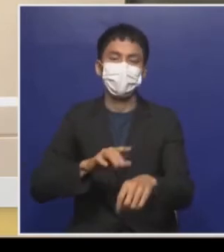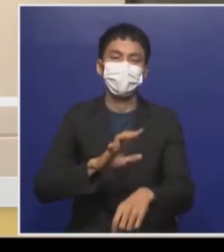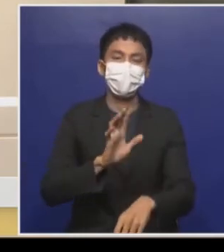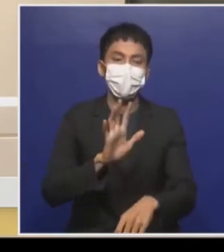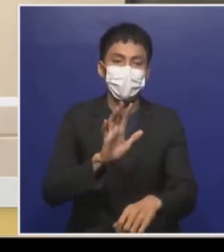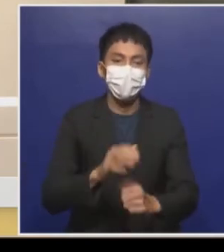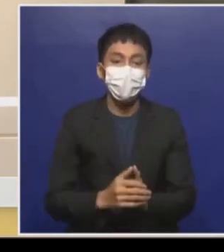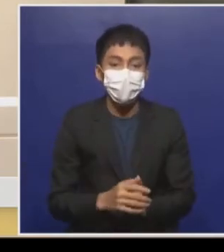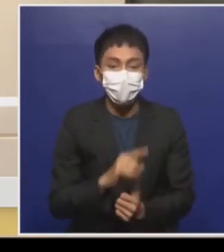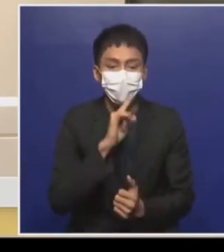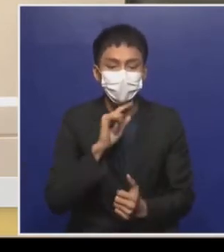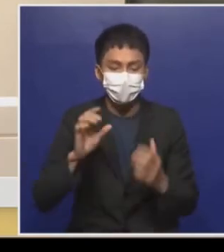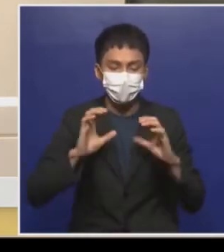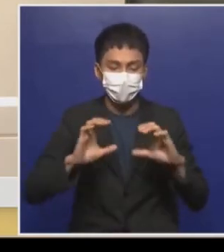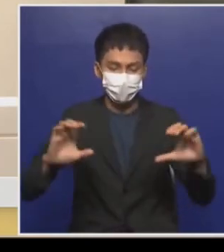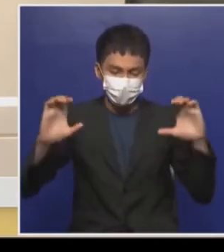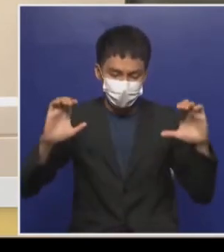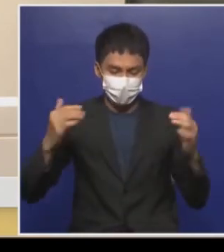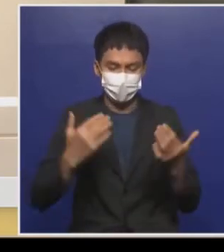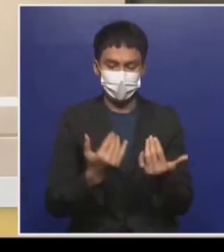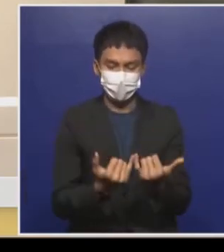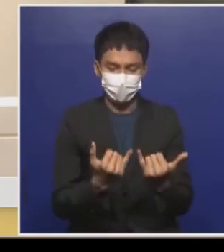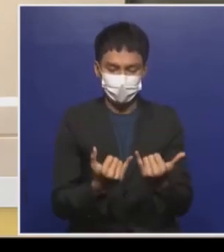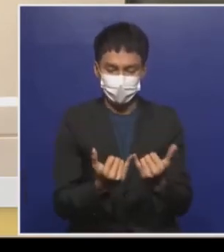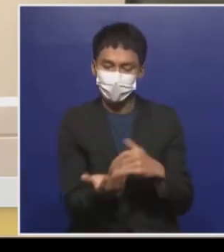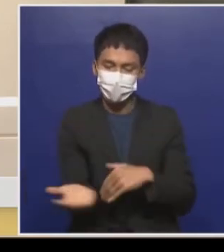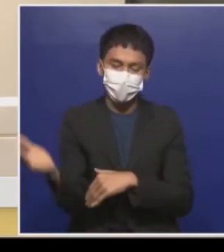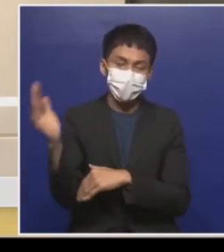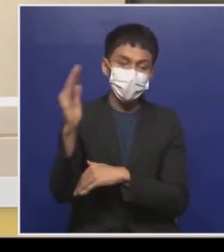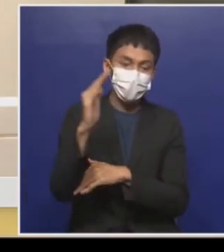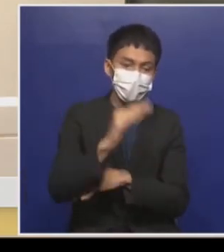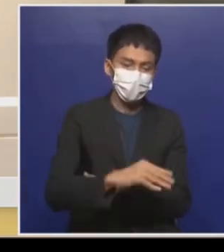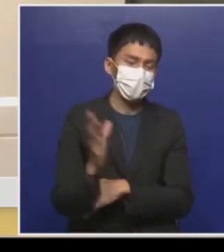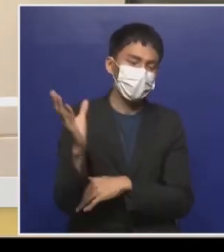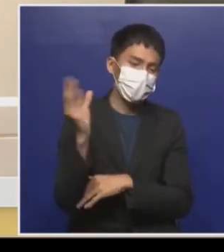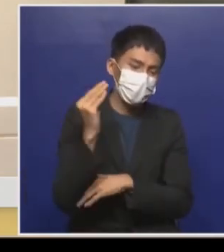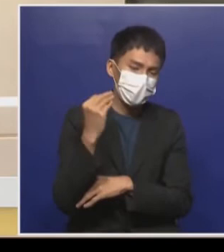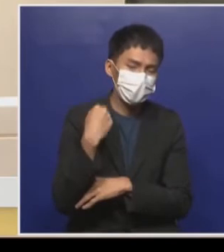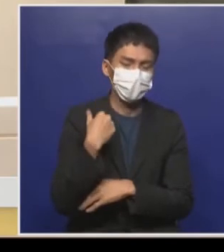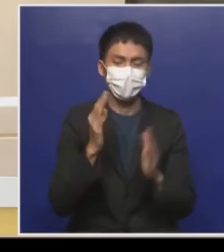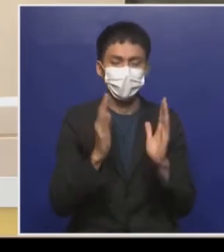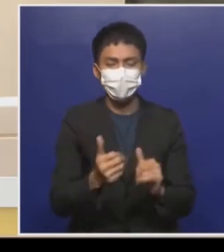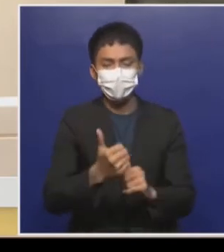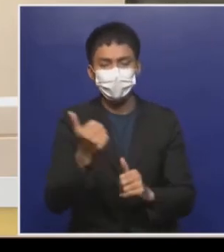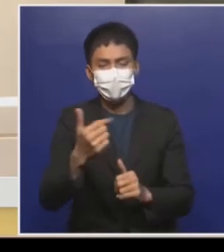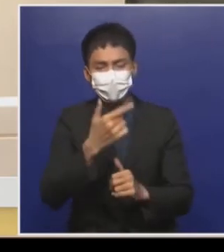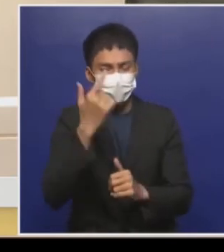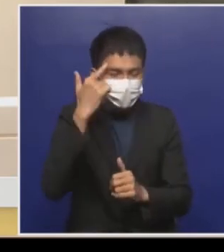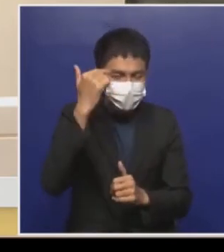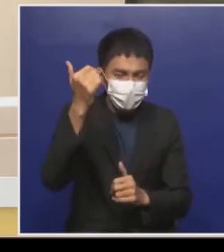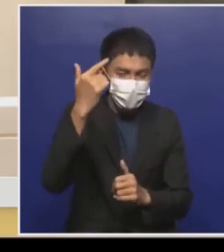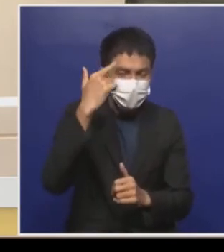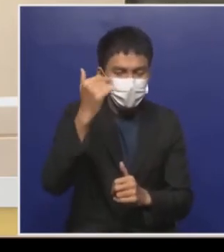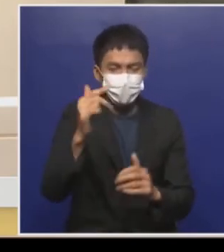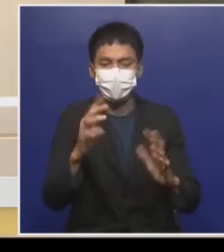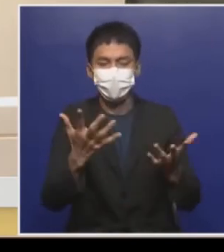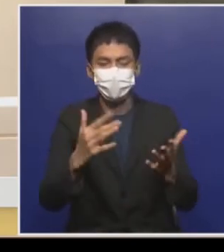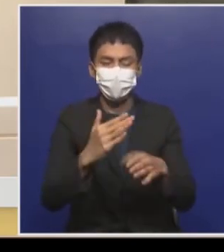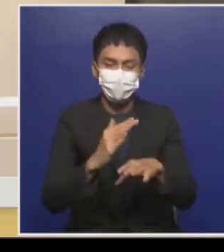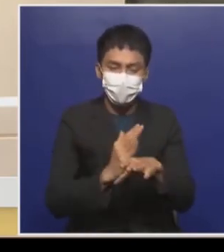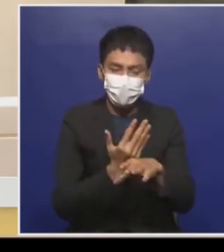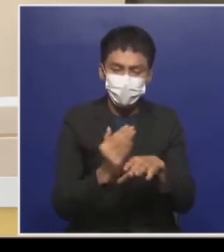รฐบาลนี้หลงจทฟังมาทงวันอาจจะไม่เก่งในสายตาหายๆท่านแตอยากจะบอกว่